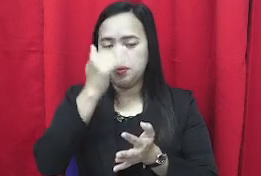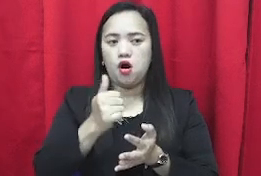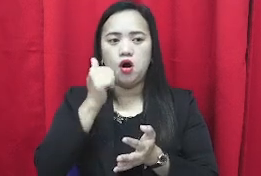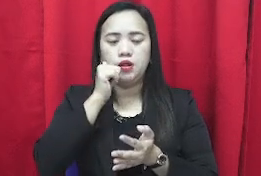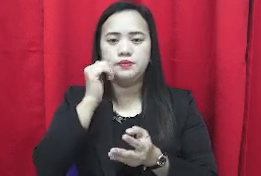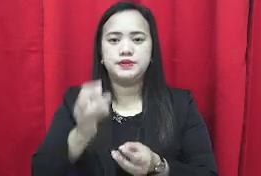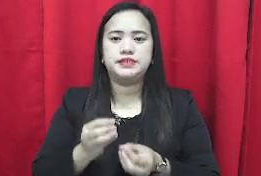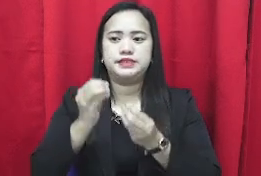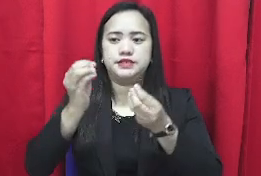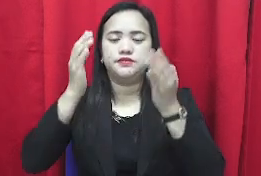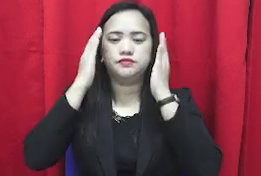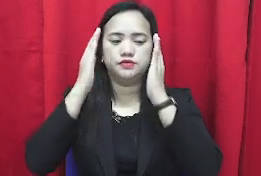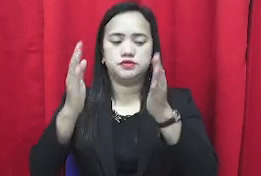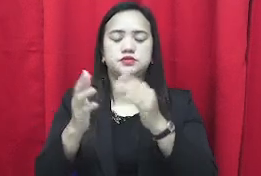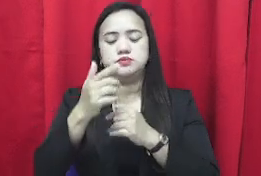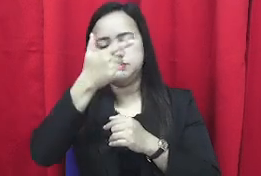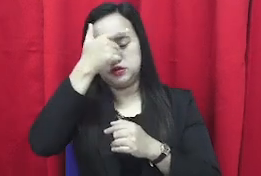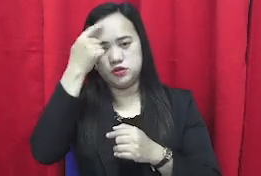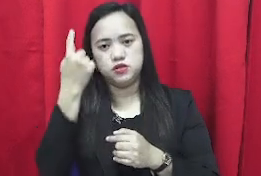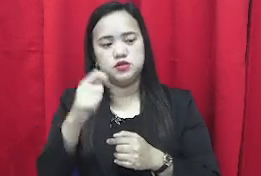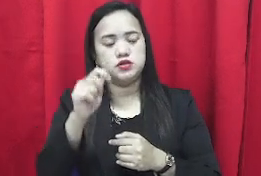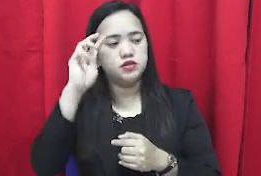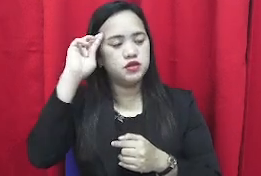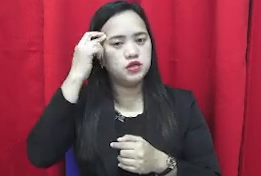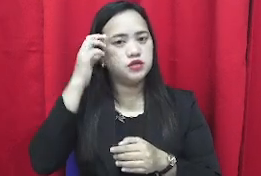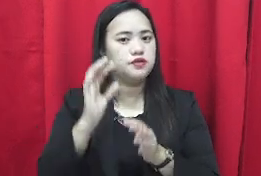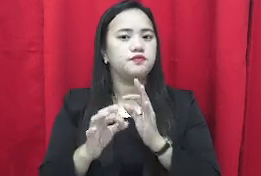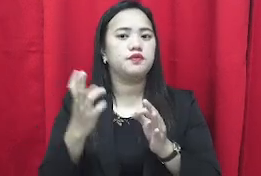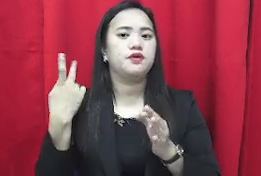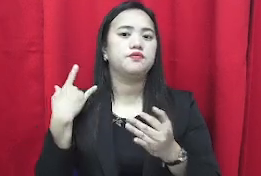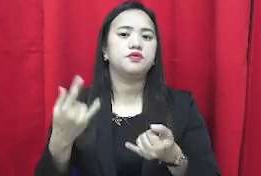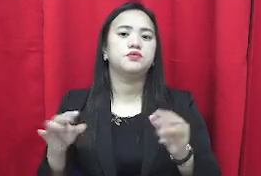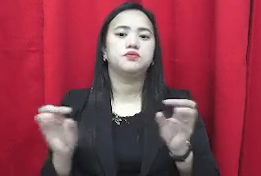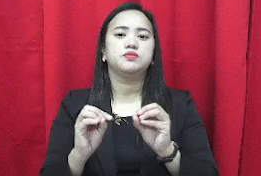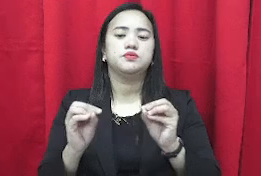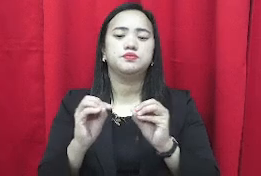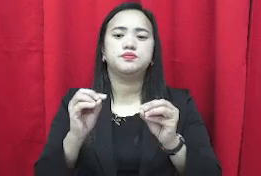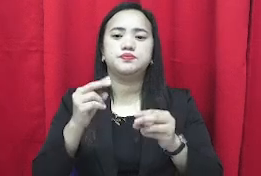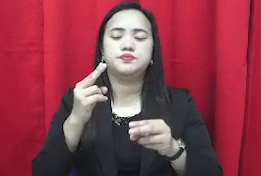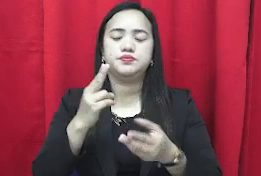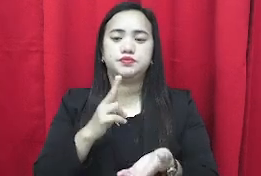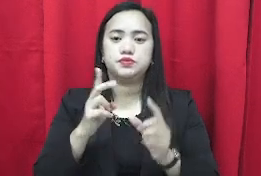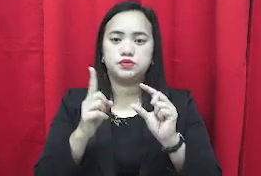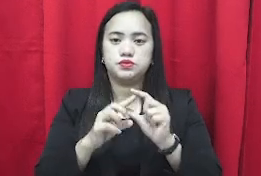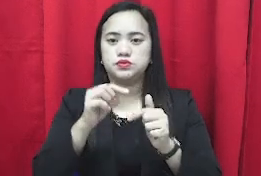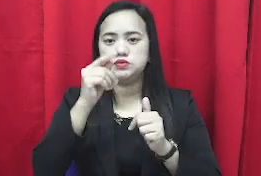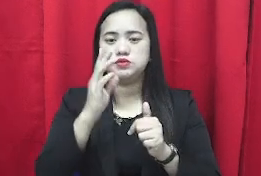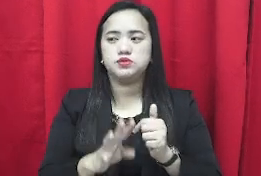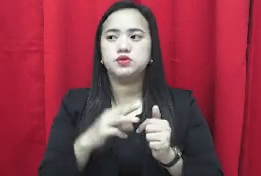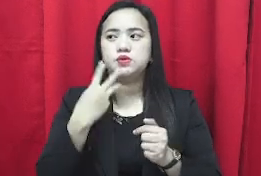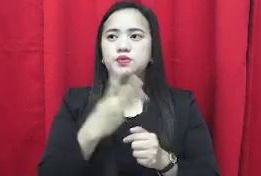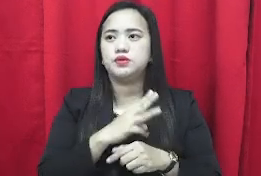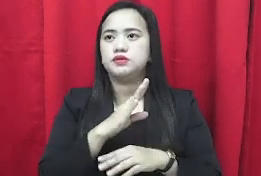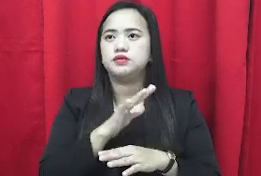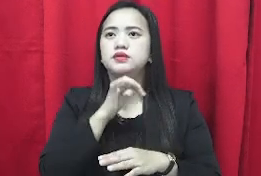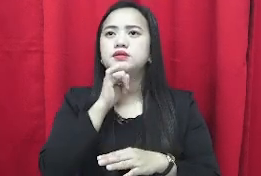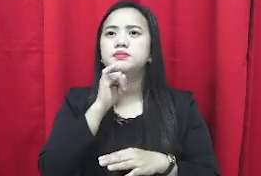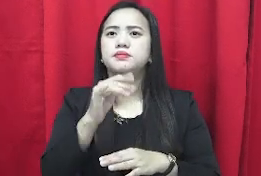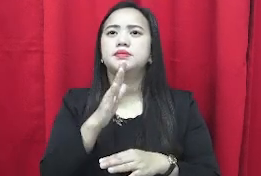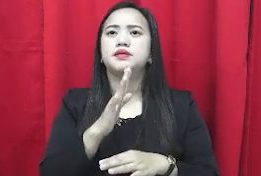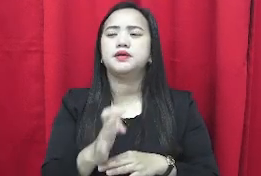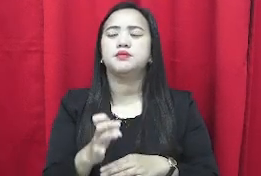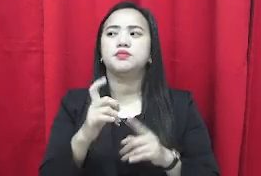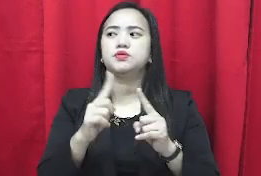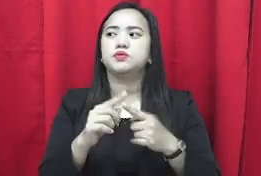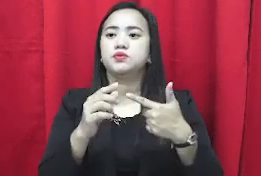sa kadahilanan mga kapatid na kung wala pong salita ng Diyos We will never be able to guide our family Yes we cannot again